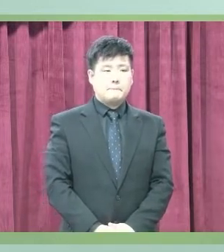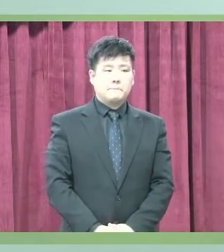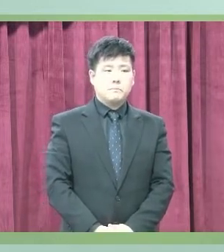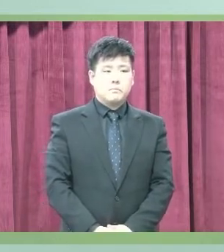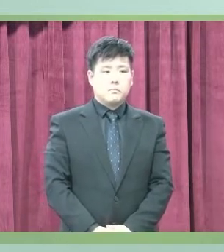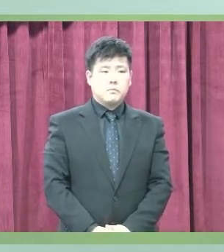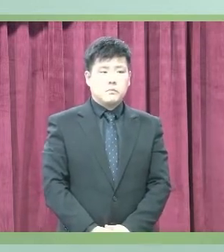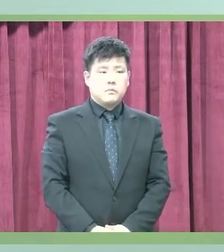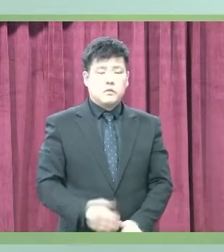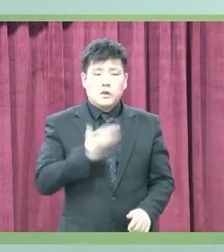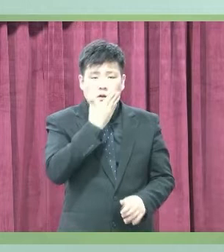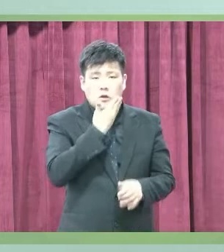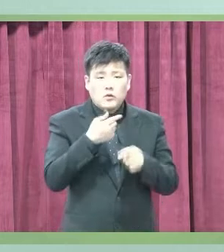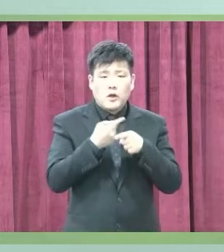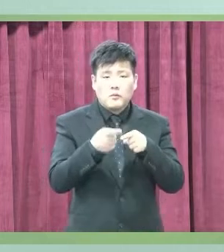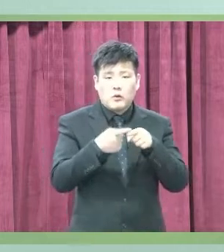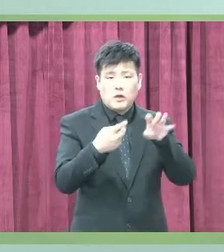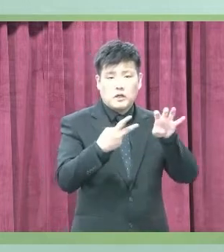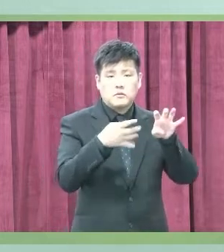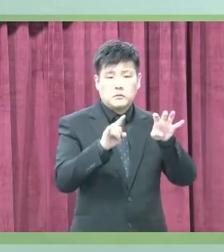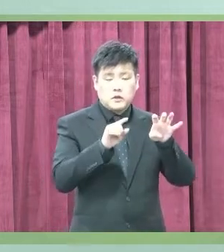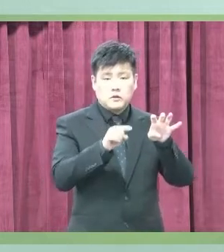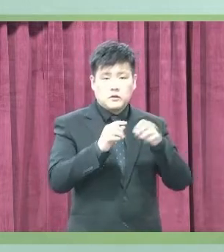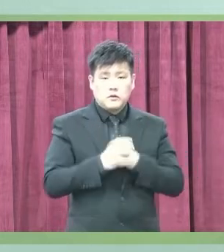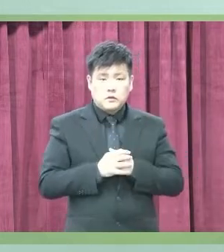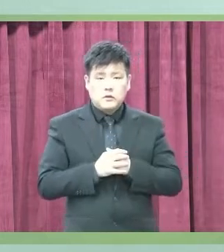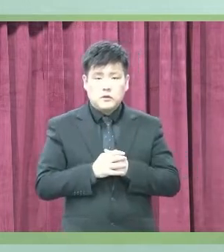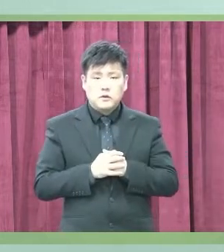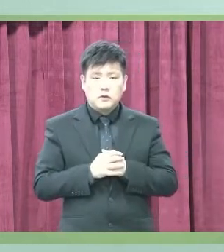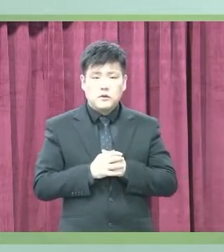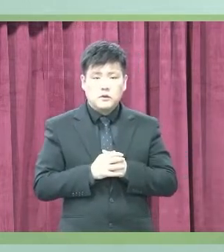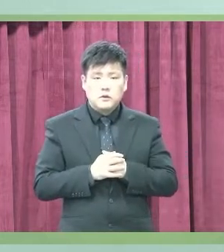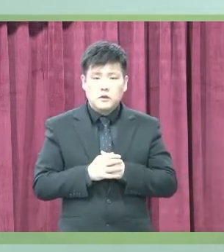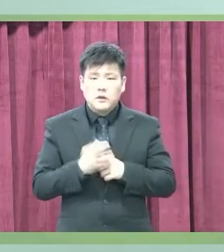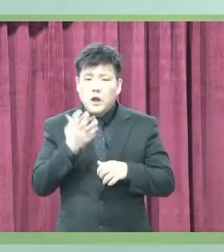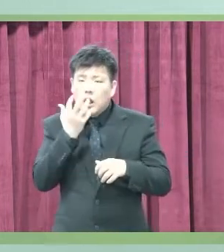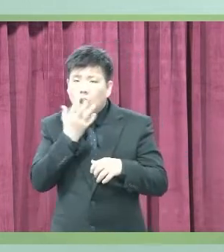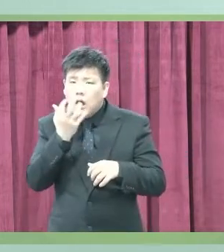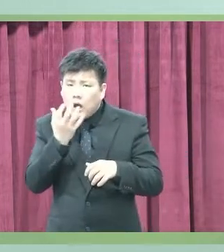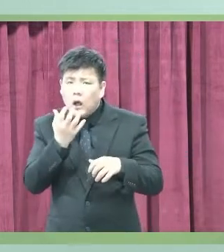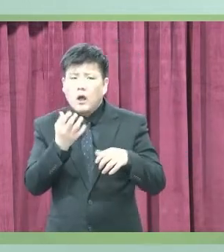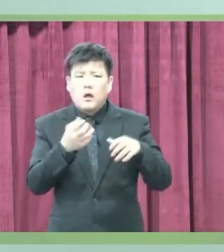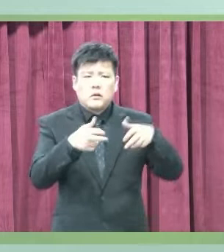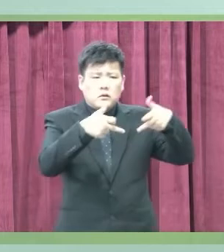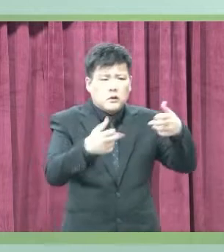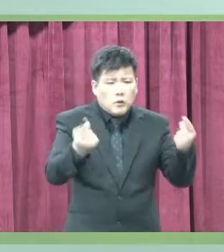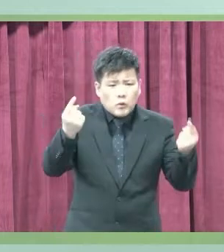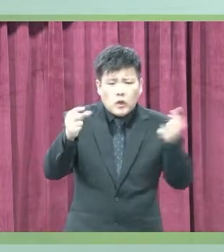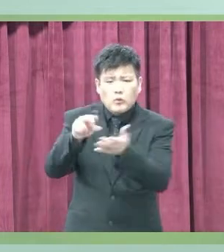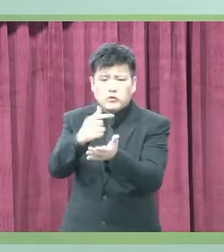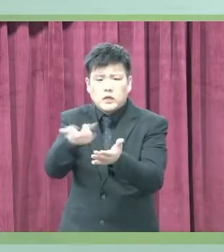영양평가 결과 40대에서는 비장애인이 장애인보다 더 높은 불량한 비율을 보이고 있지만